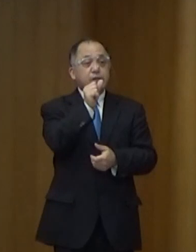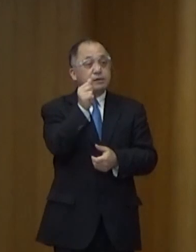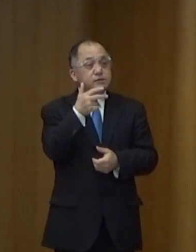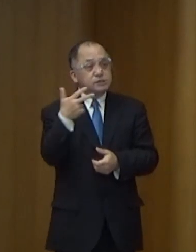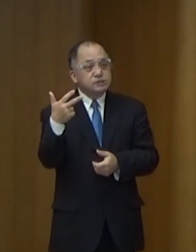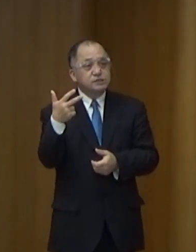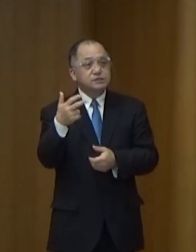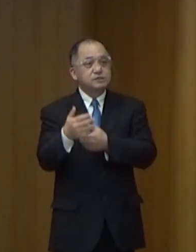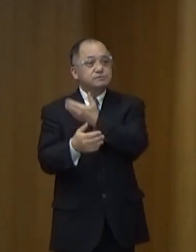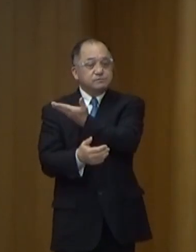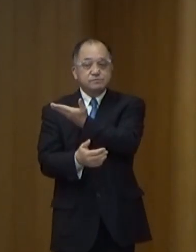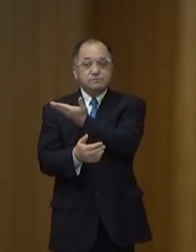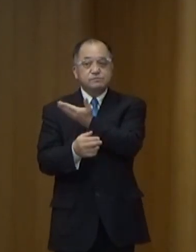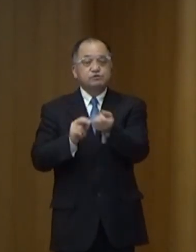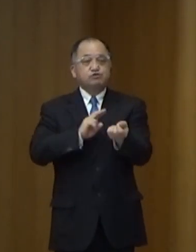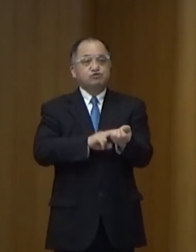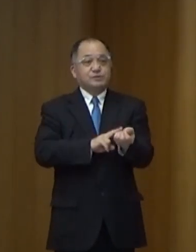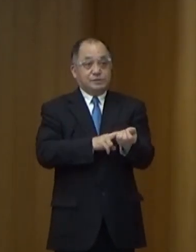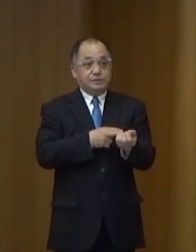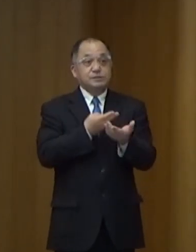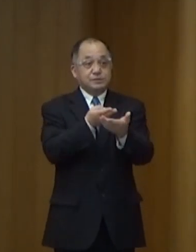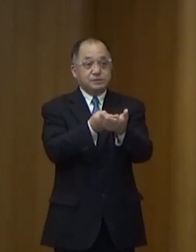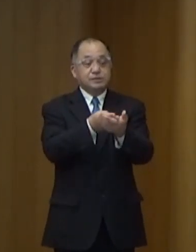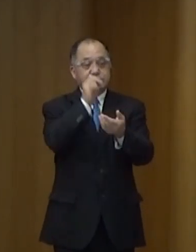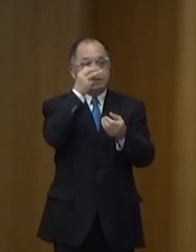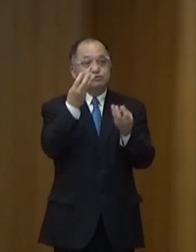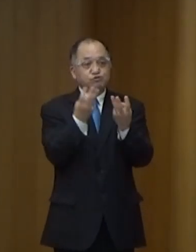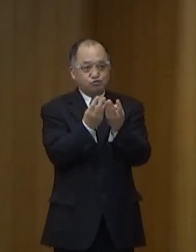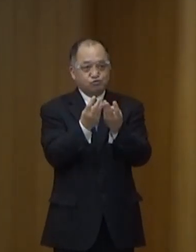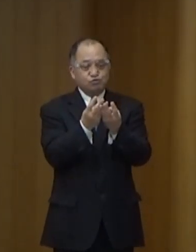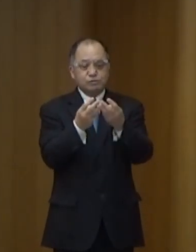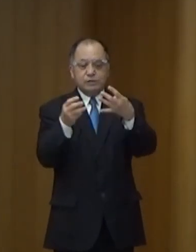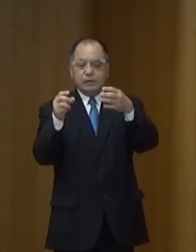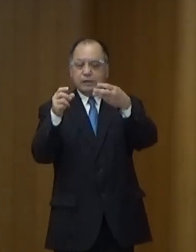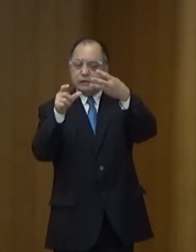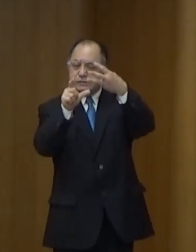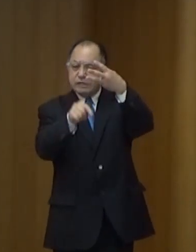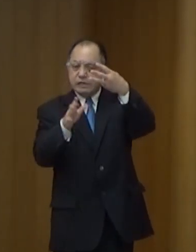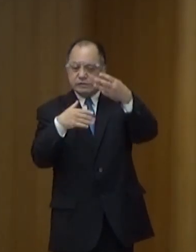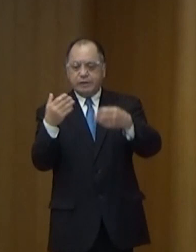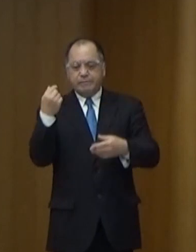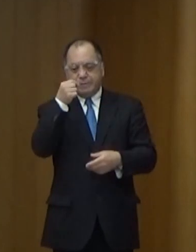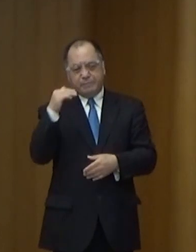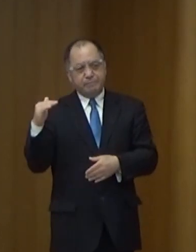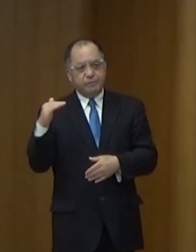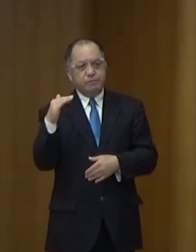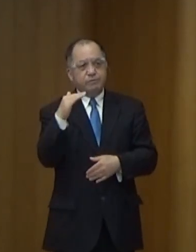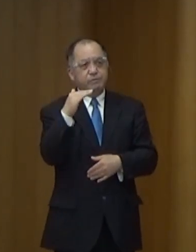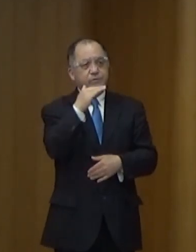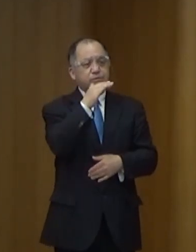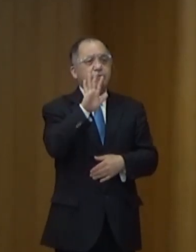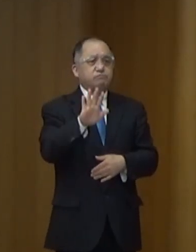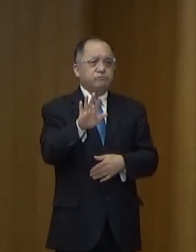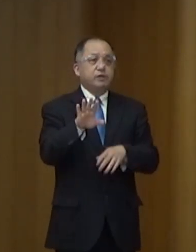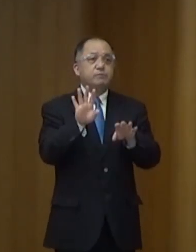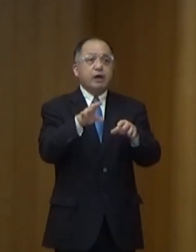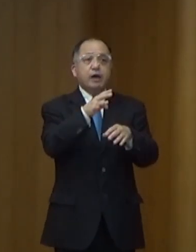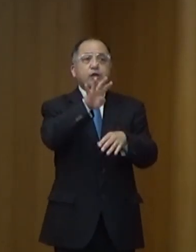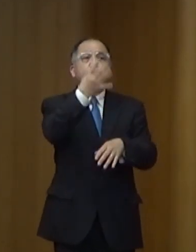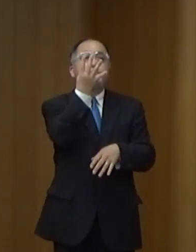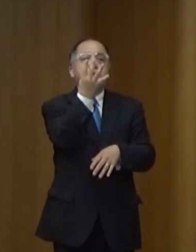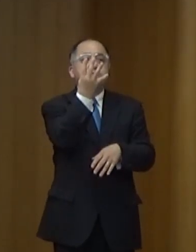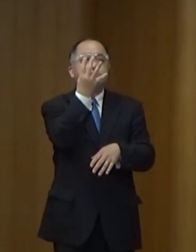患者数、こちらをご覧いただきますと3月から上昇傾向となりまして、現在400床を超え